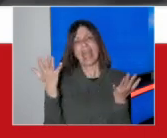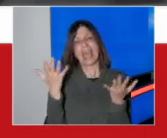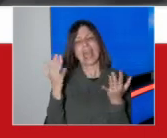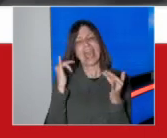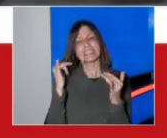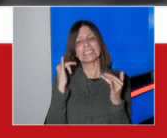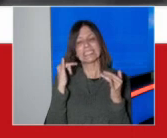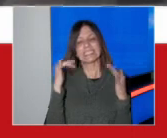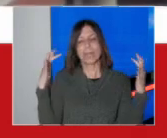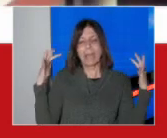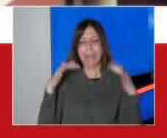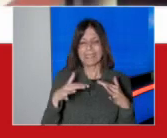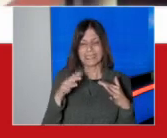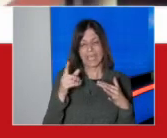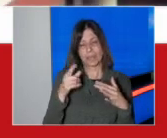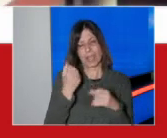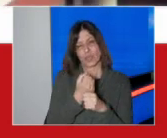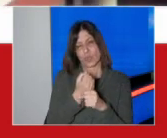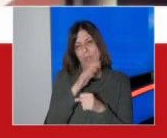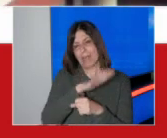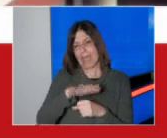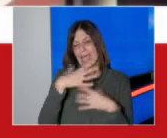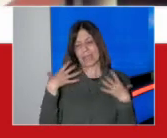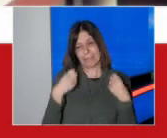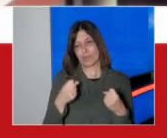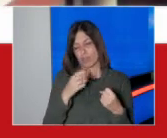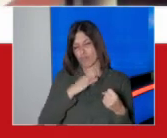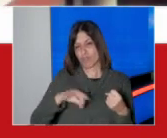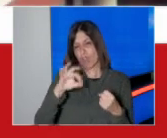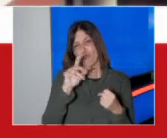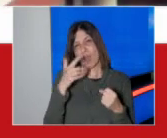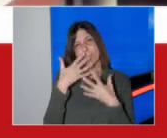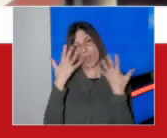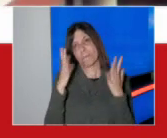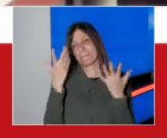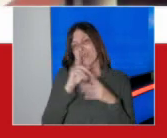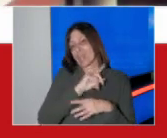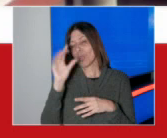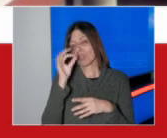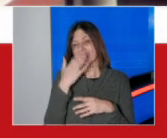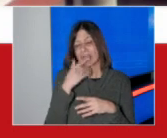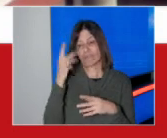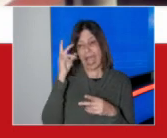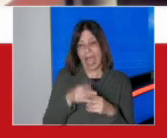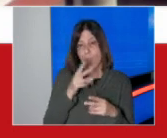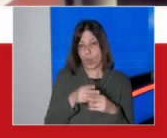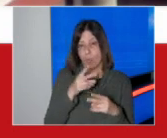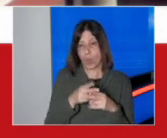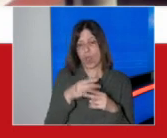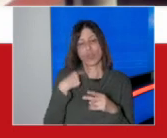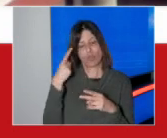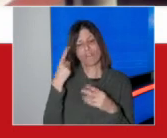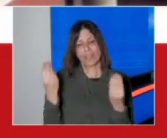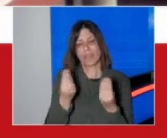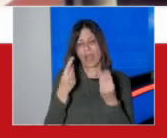הם יגרמו על מערכת הבריאות שלנו. אבל אין ספק שאם עכשיו מיליונים של ישראלים שחלו, אני חושב שהדבר